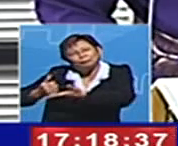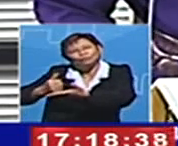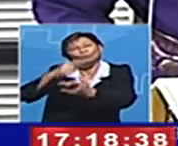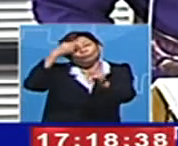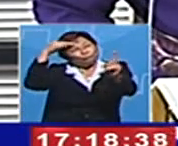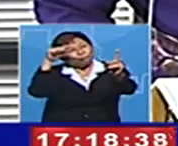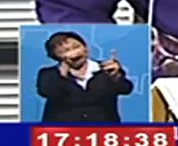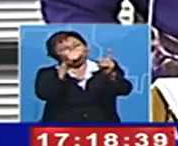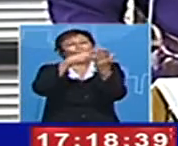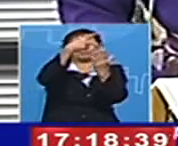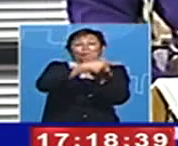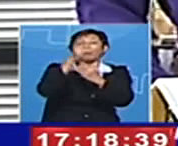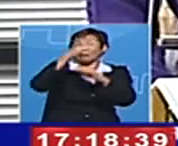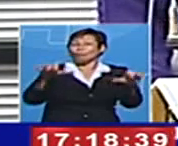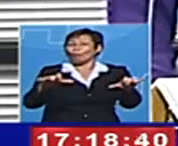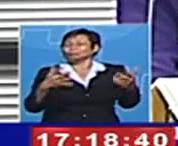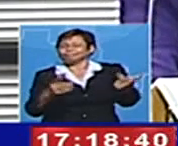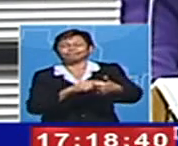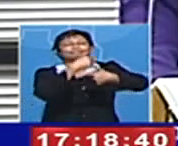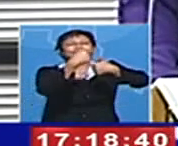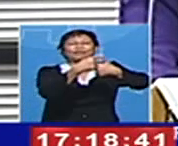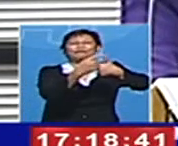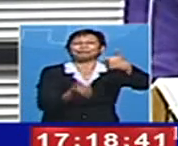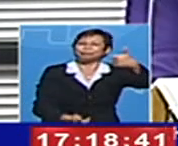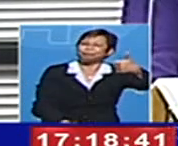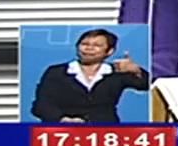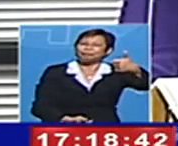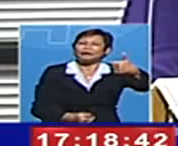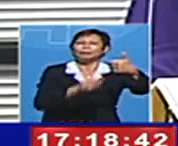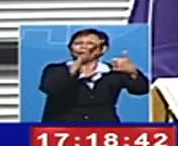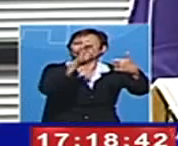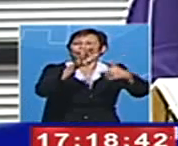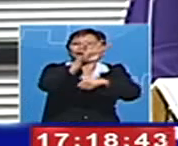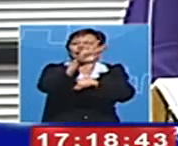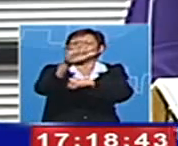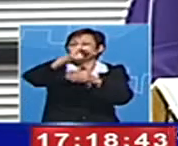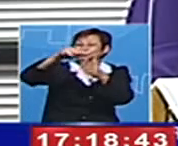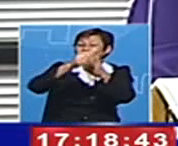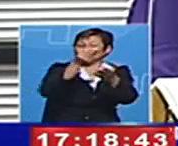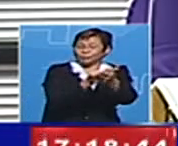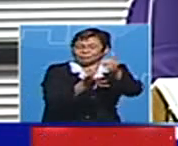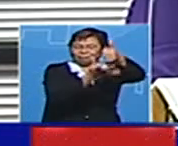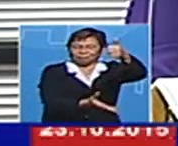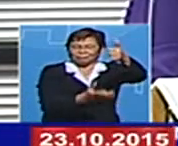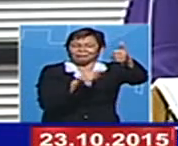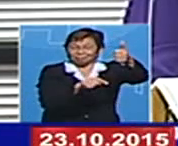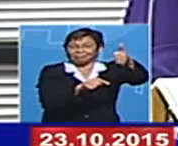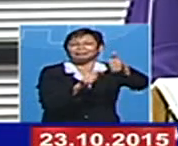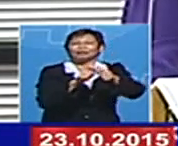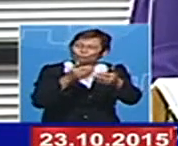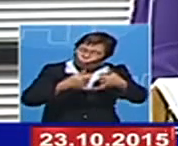tujuan ini antara program yang akan dilaksanakan adalah pertama r45 juta bagi meneruskan